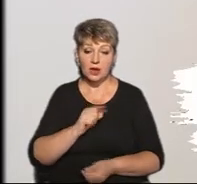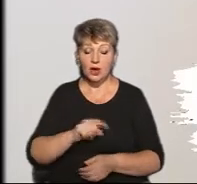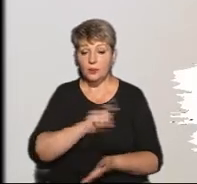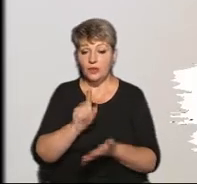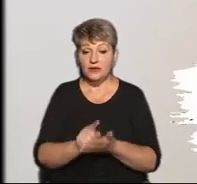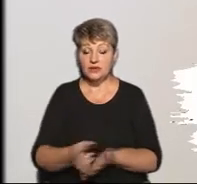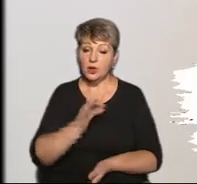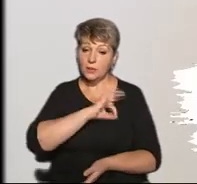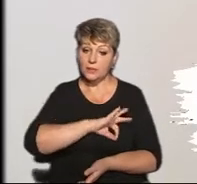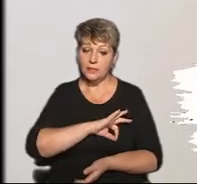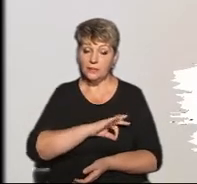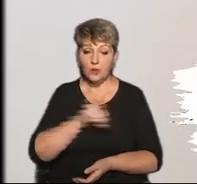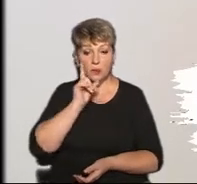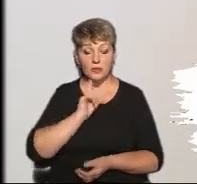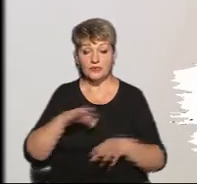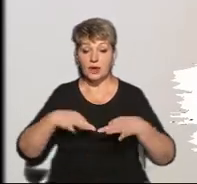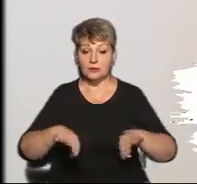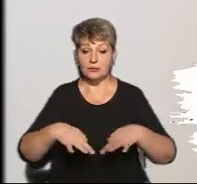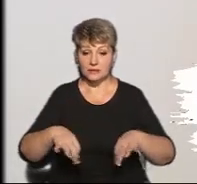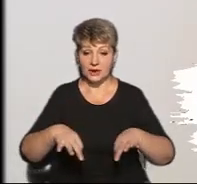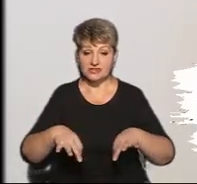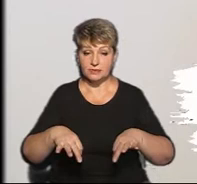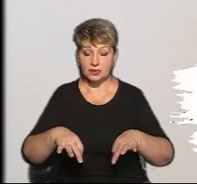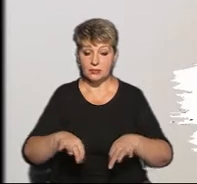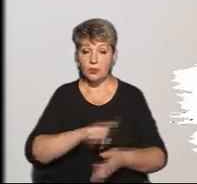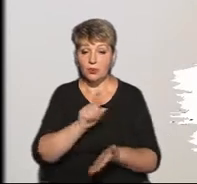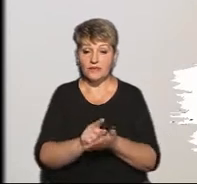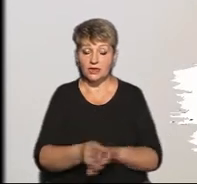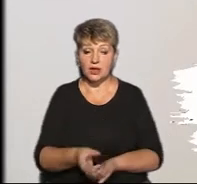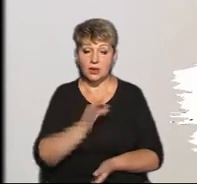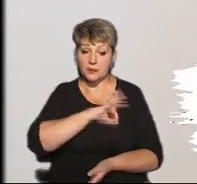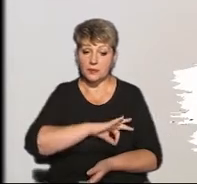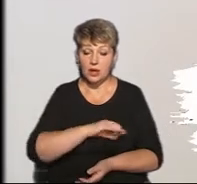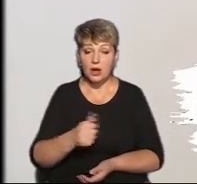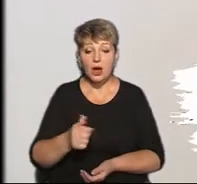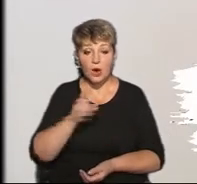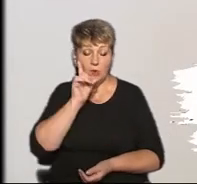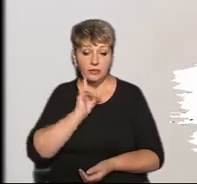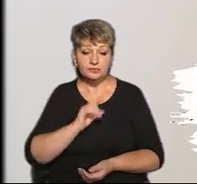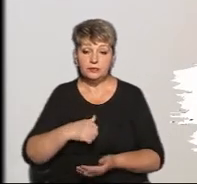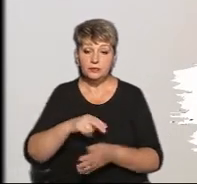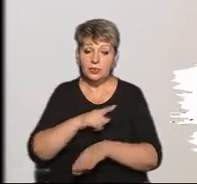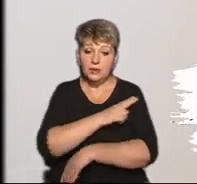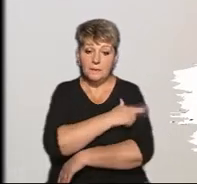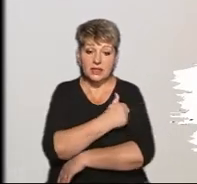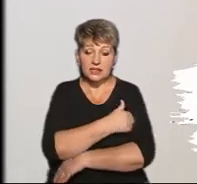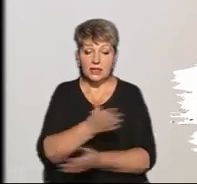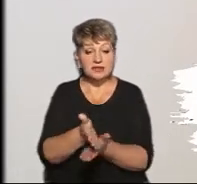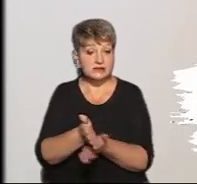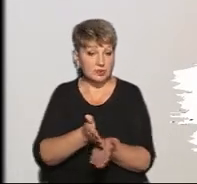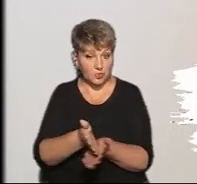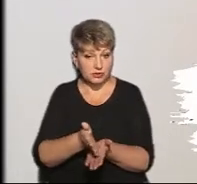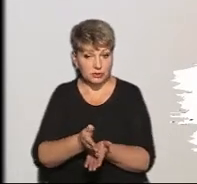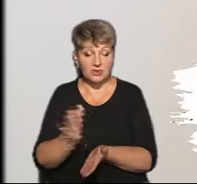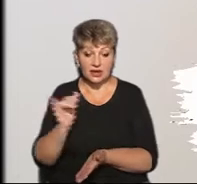користуватися комфортним громадським транспортом. Люди повинні користуватися комфортними, якісними медичними послугами. І